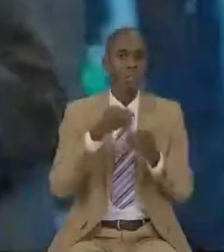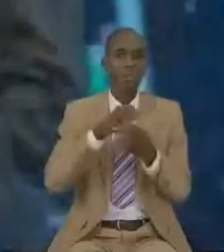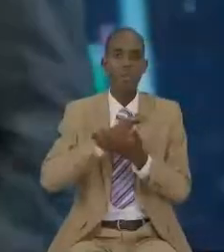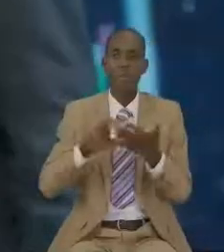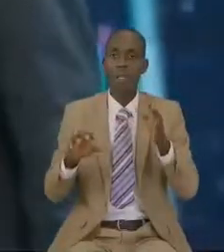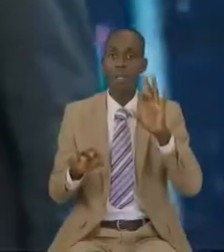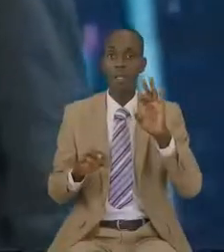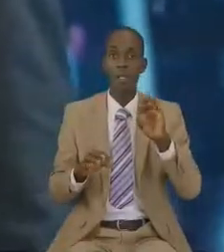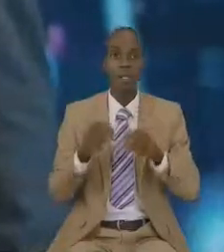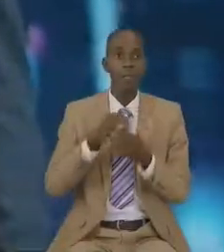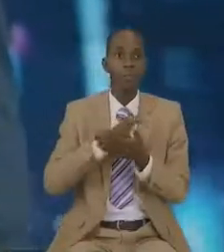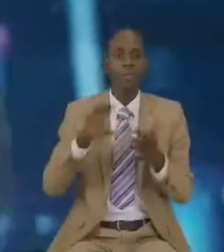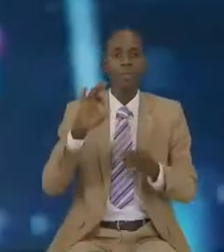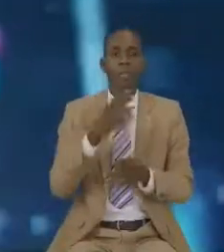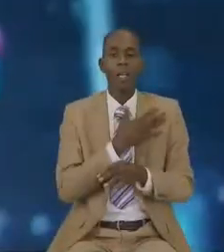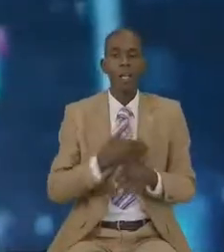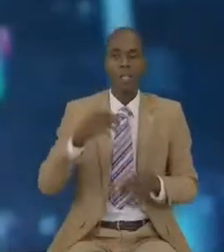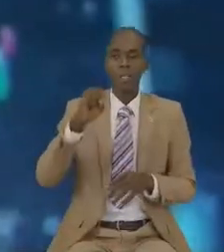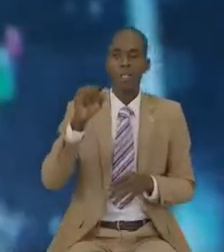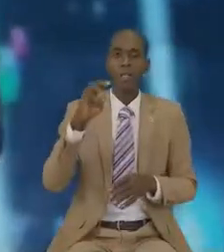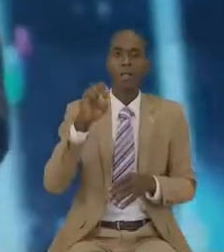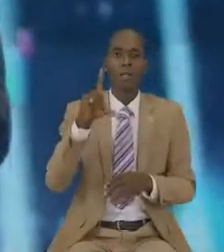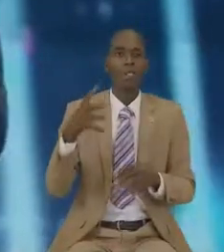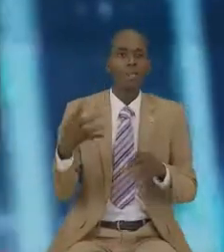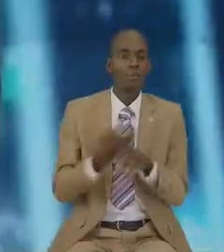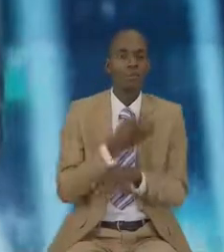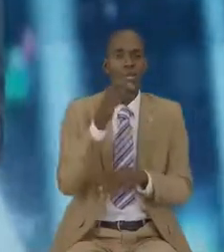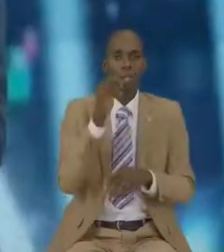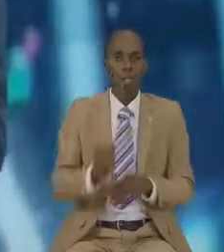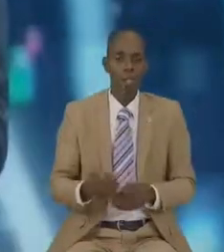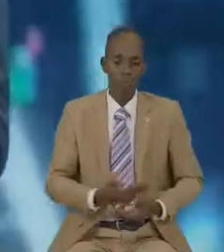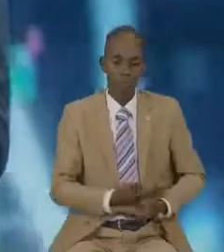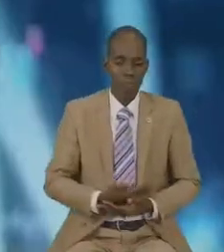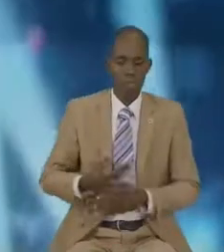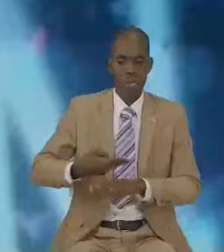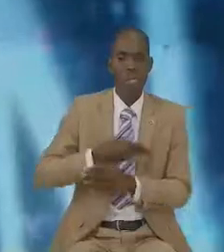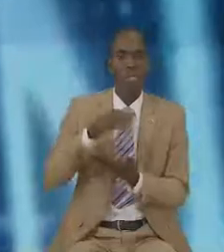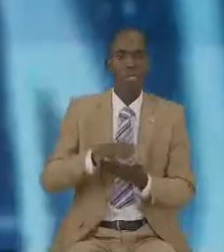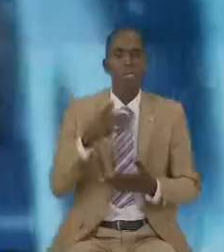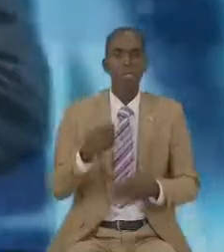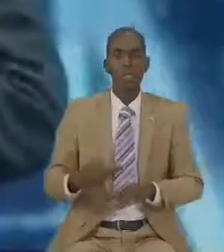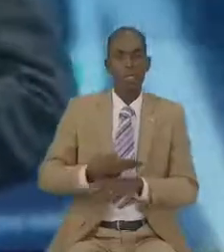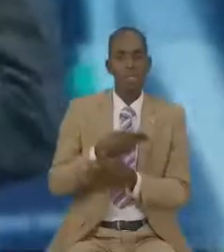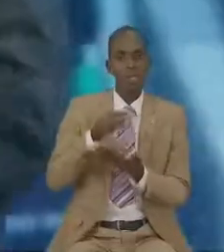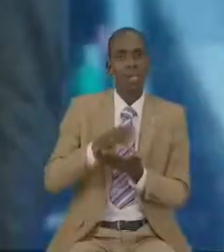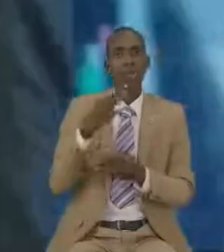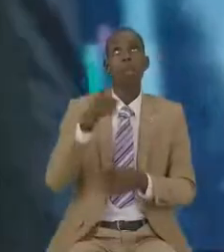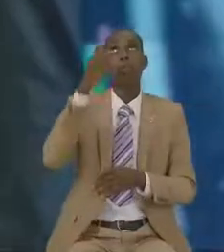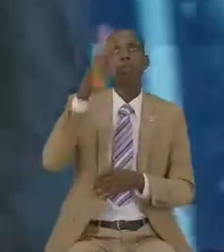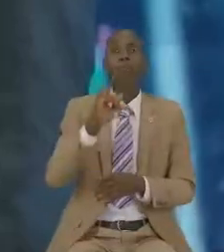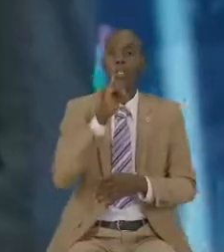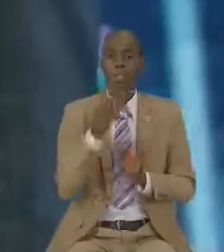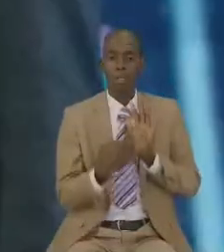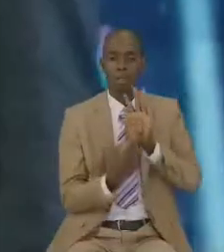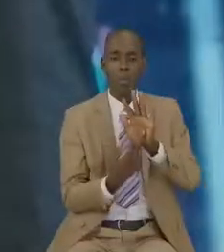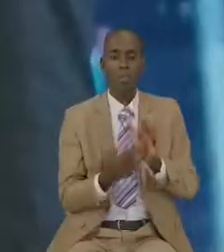Verset 9, Samuel prit un agneau de lait et l'agneau de Dieu qui est représenté ici. Et